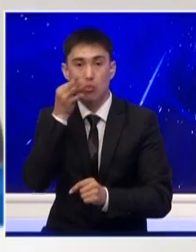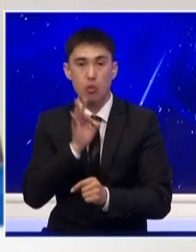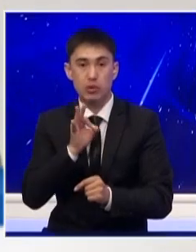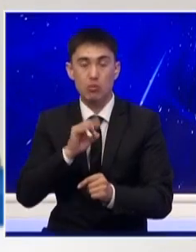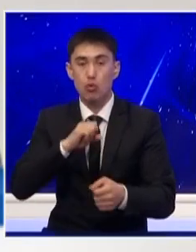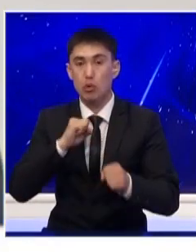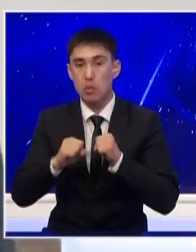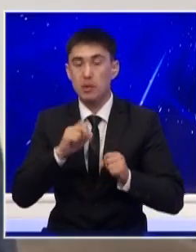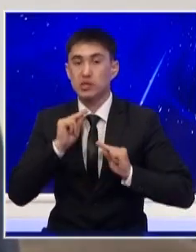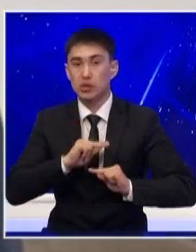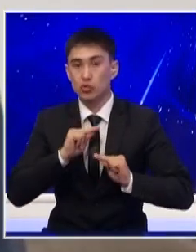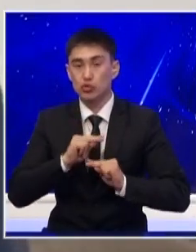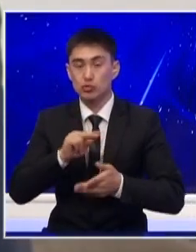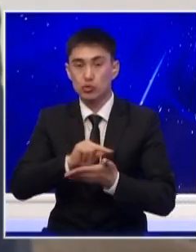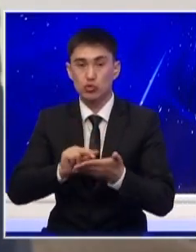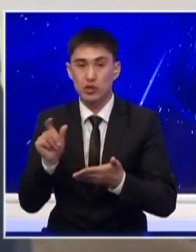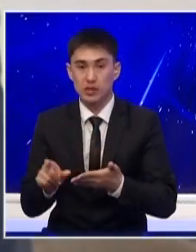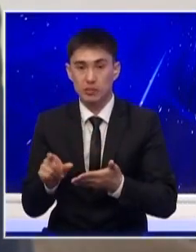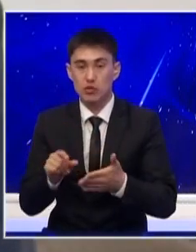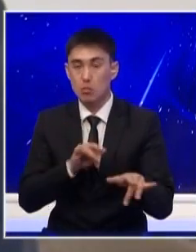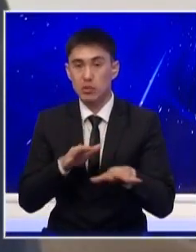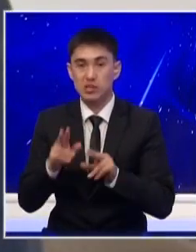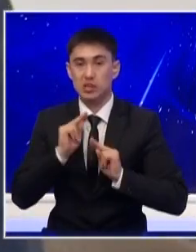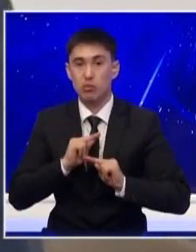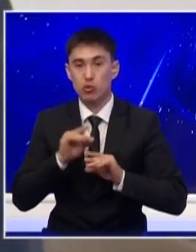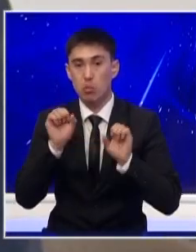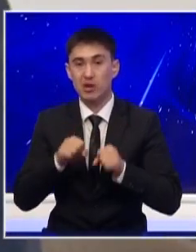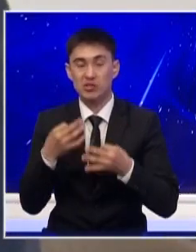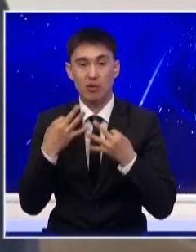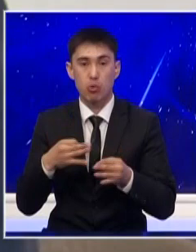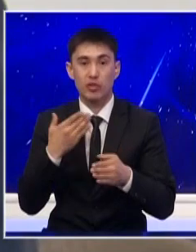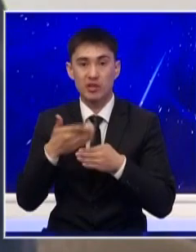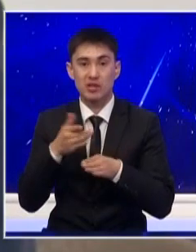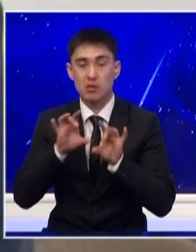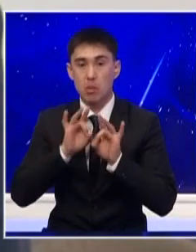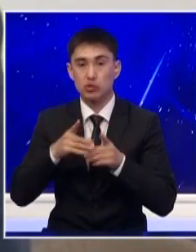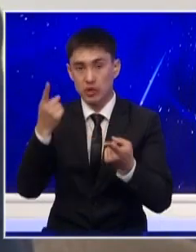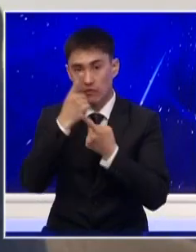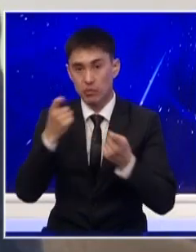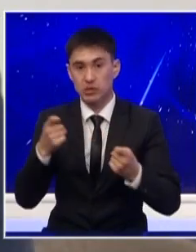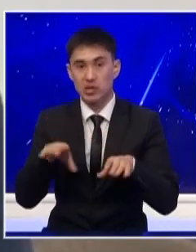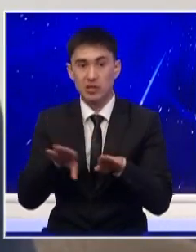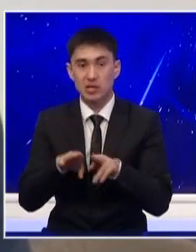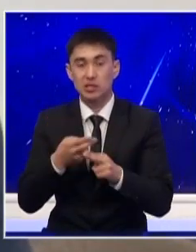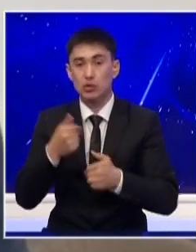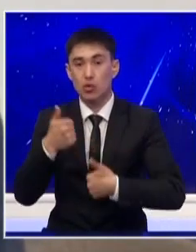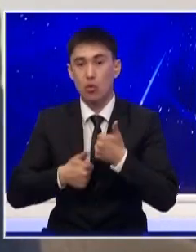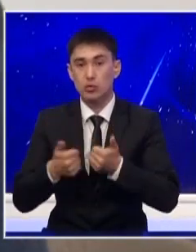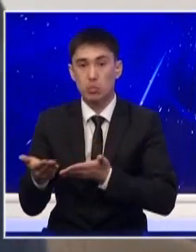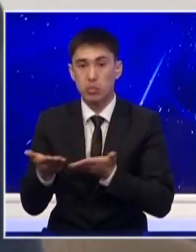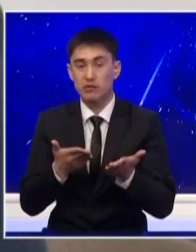также укрепление сотрудничества с журналистами, чтобы в процессе работы они могли свободно делиться и получать информацию. Также этот конкурс